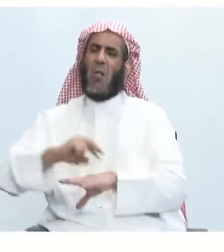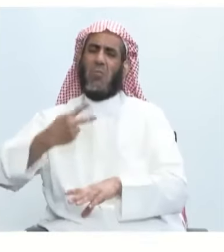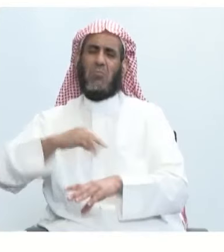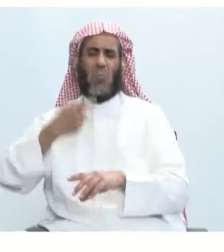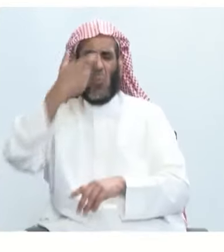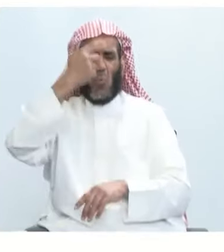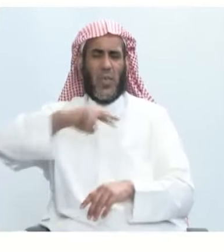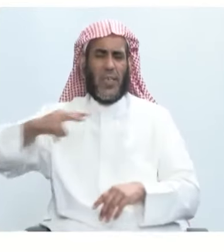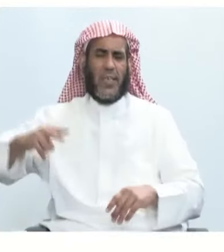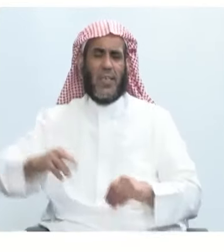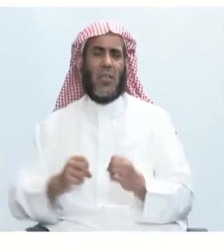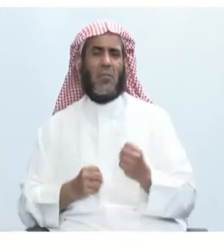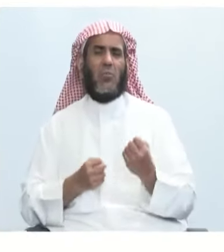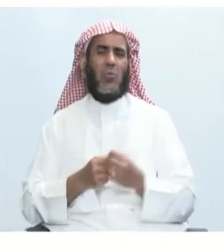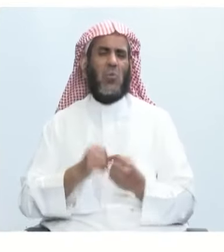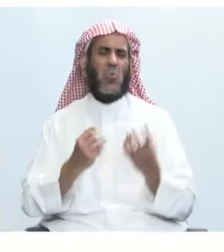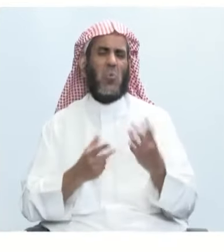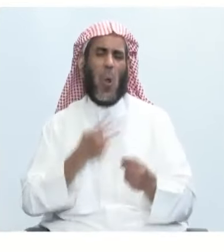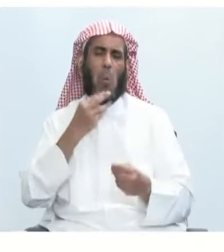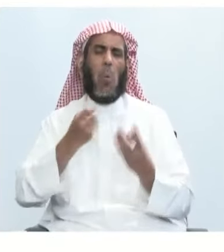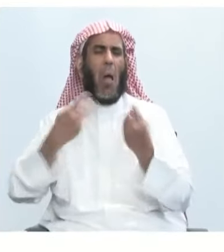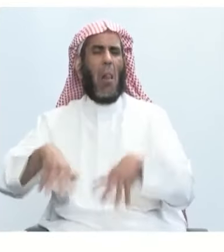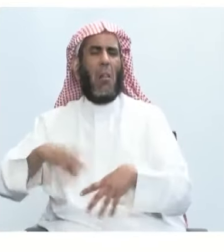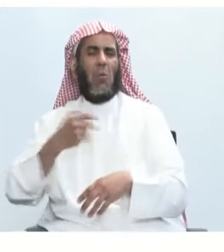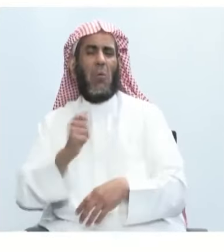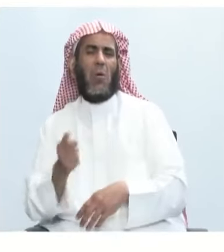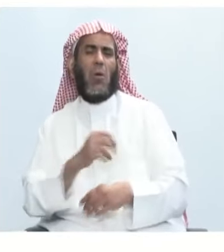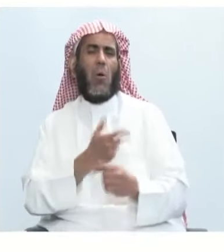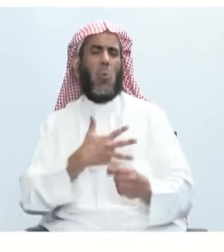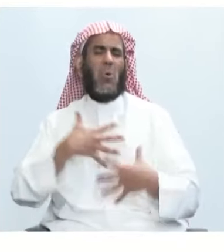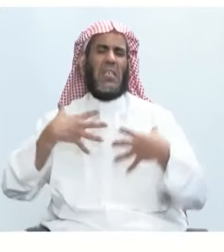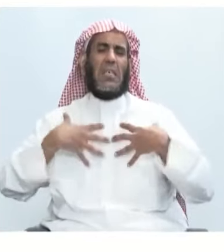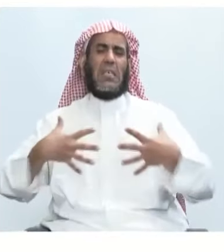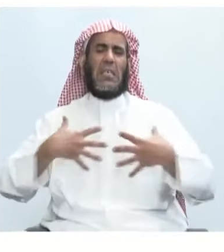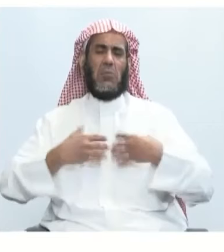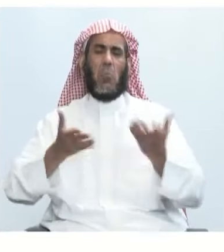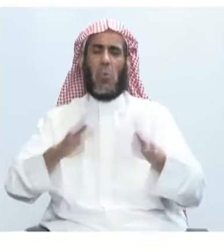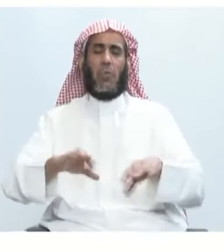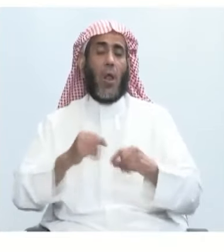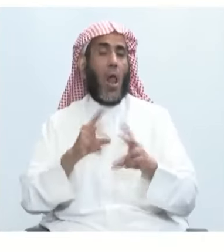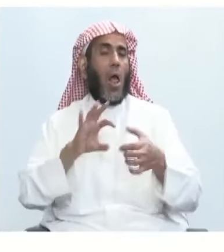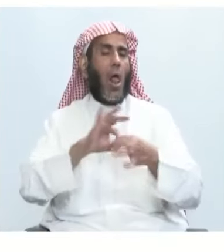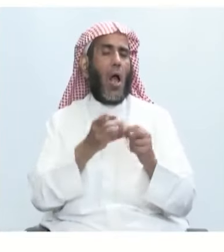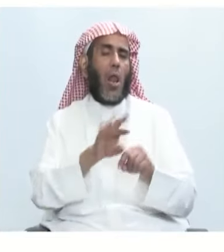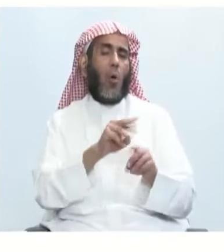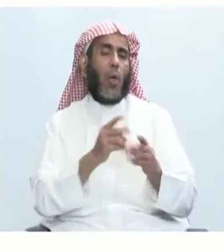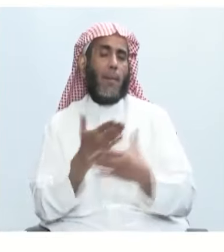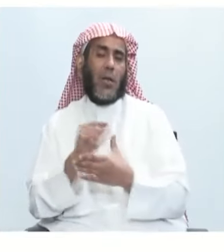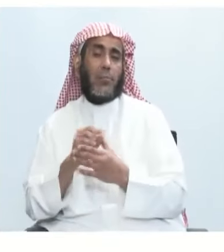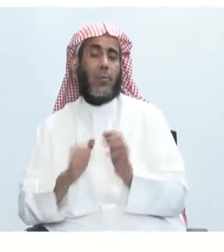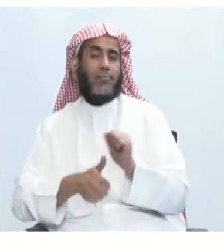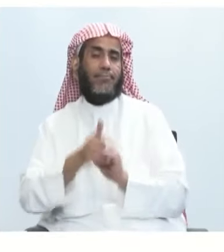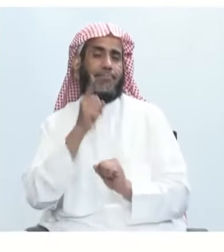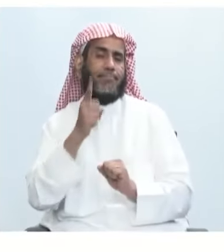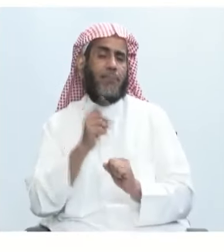هنا اقول يحرق او يحرق المال وكذلك يتف الرئتين عبر عن العلاقه الاخويه بينكما تقول